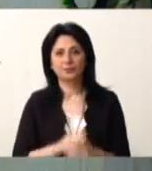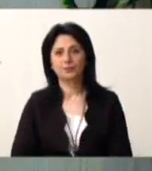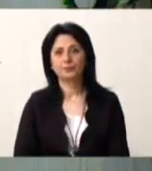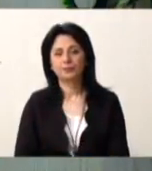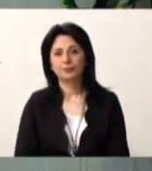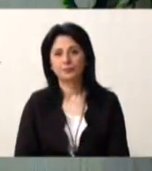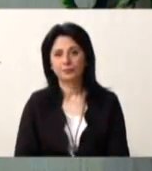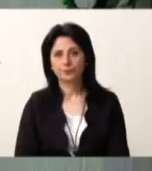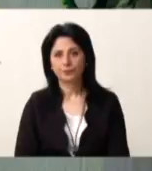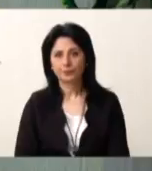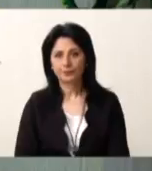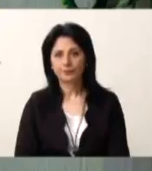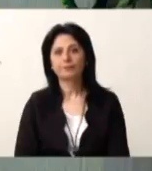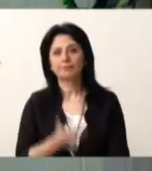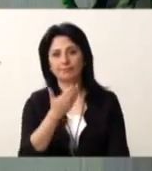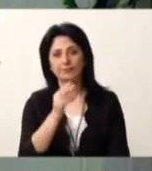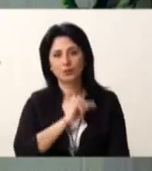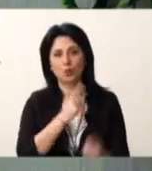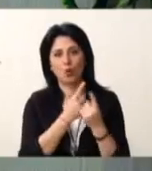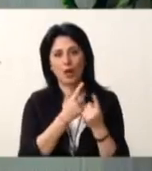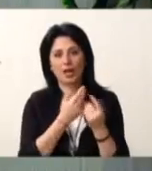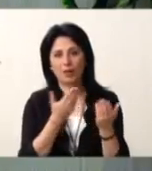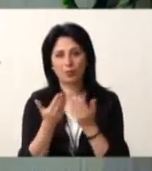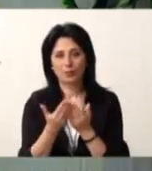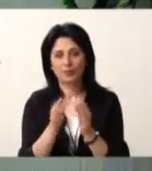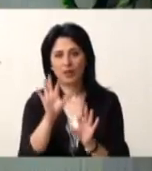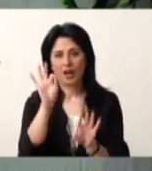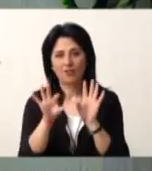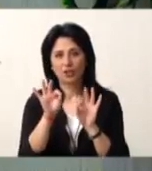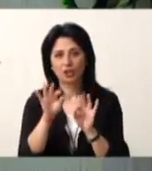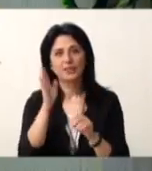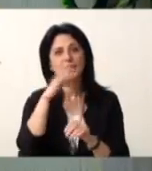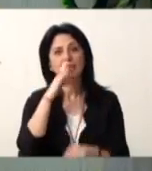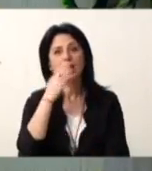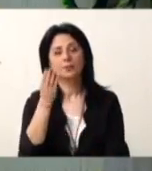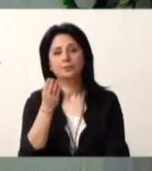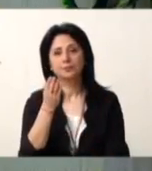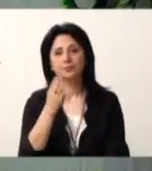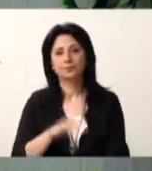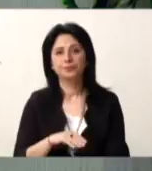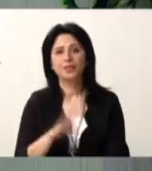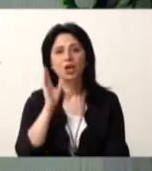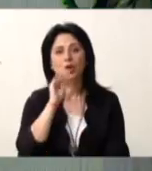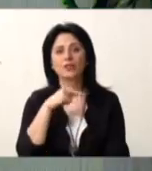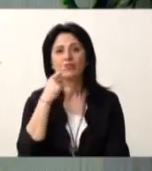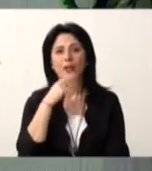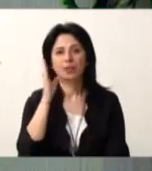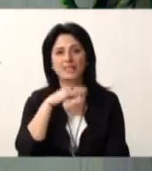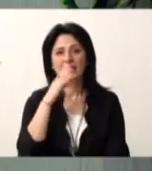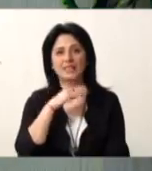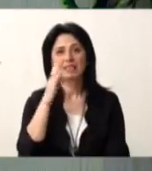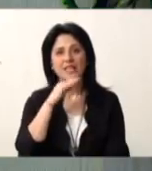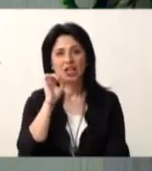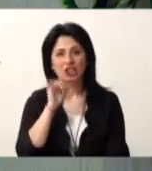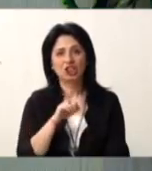ვლაპარაკობთ. ამიტომ ახლა ჩამერთეთ კოლეგებო და მოდით გავარჩიოთ ყველა პრობლემა. წყალი. როდესაც ვლაპარაკობ წყალზე,